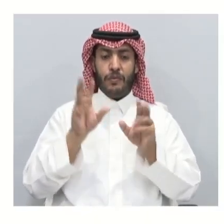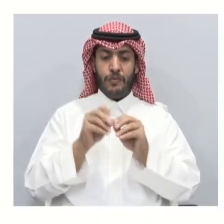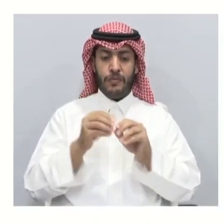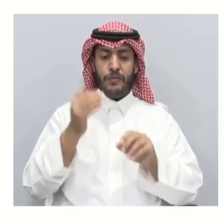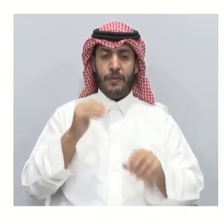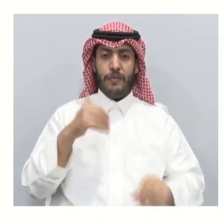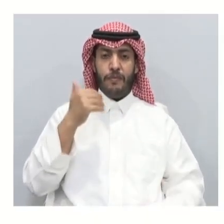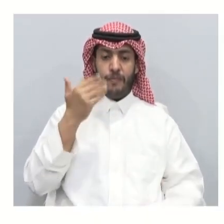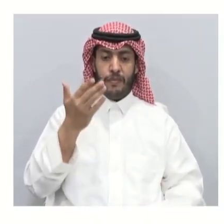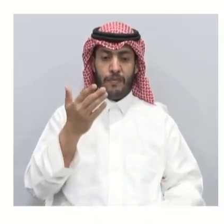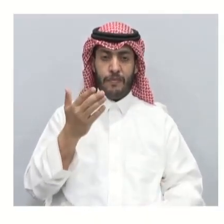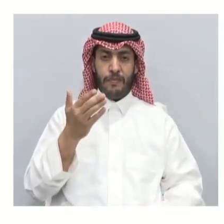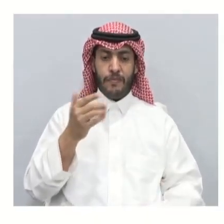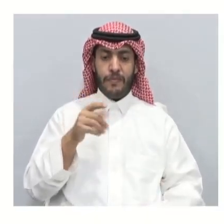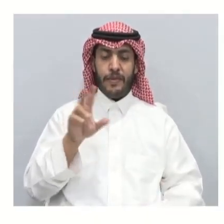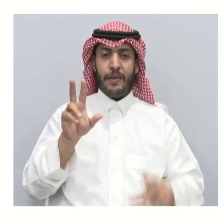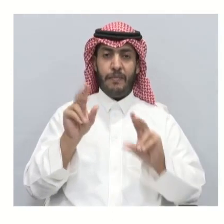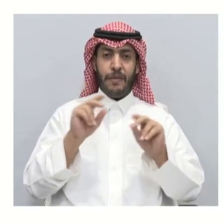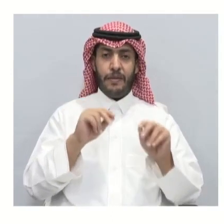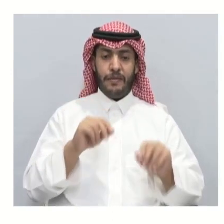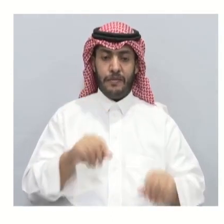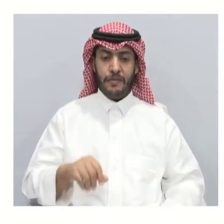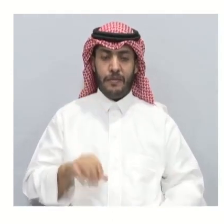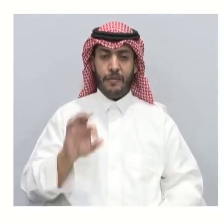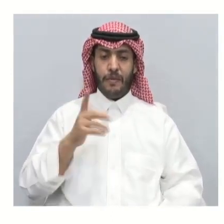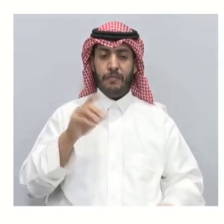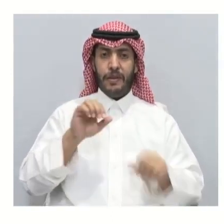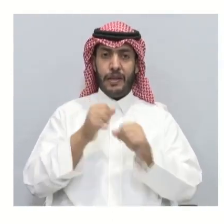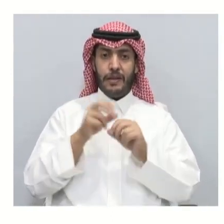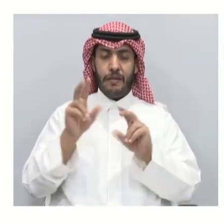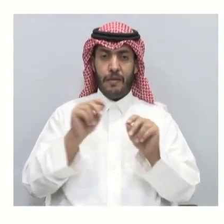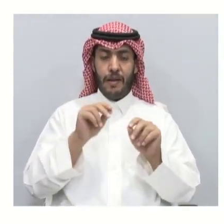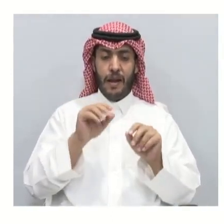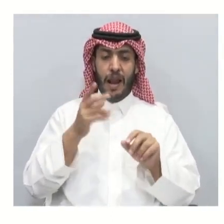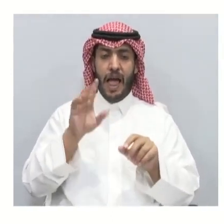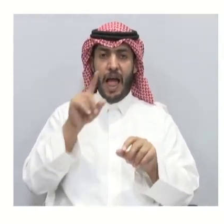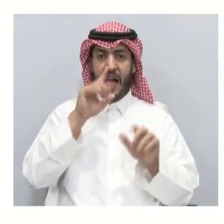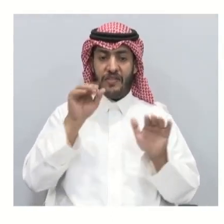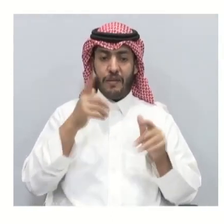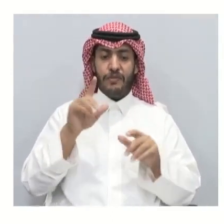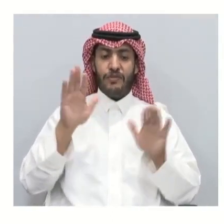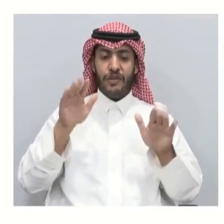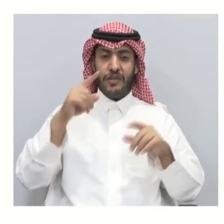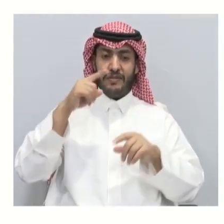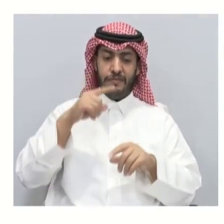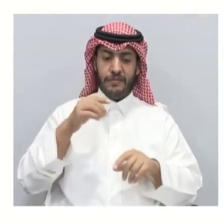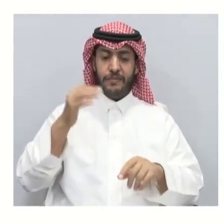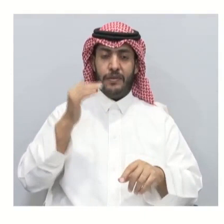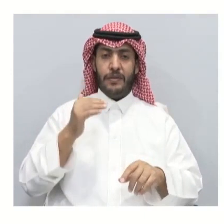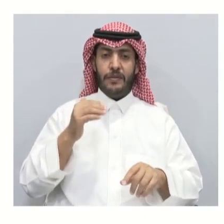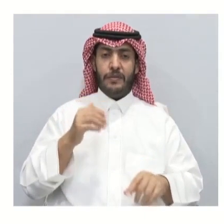بعد ذلك اخذنا هذا المثال بارك الله فيكم ما الكسر الذي يمثل عدد العصافير التي تقف على الشجره